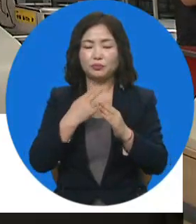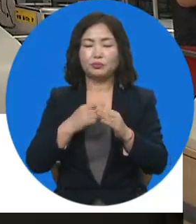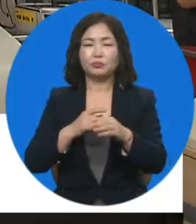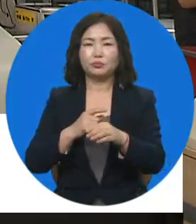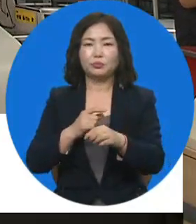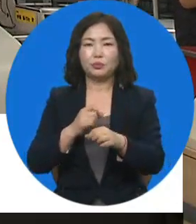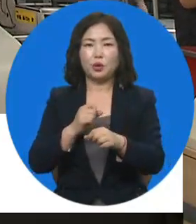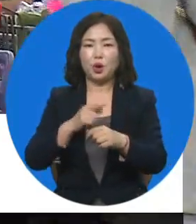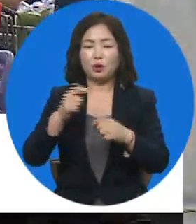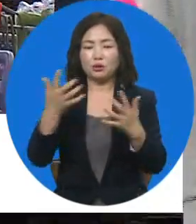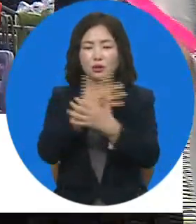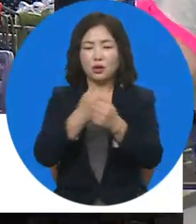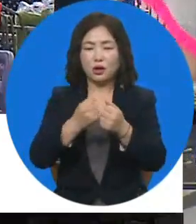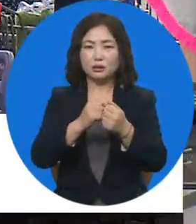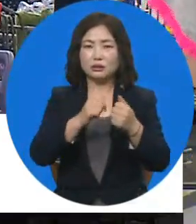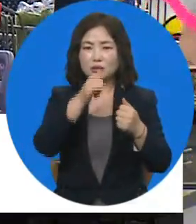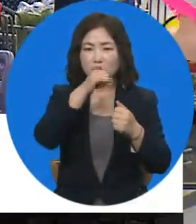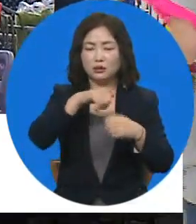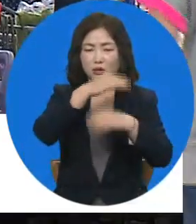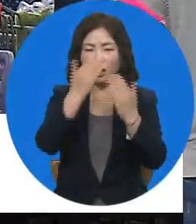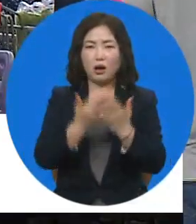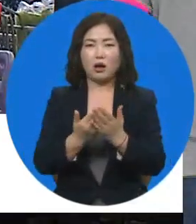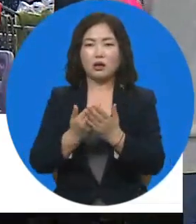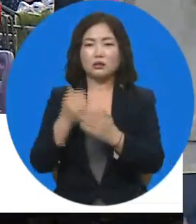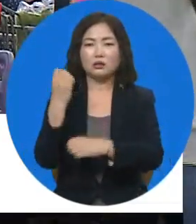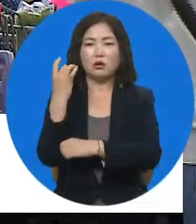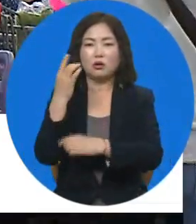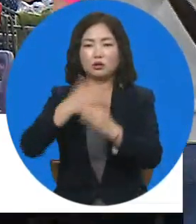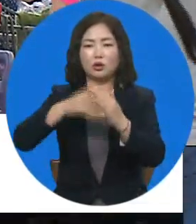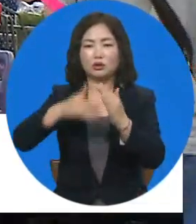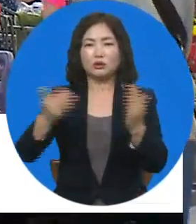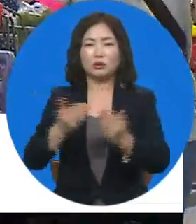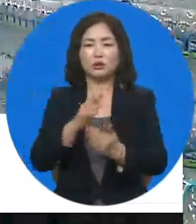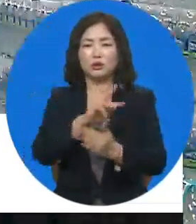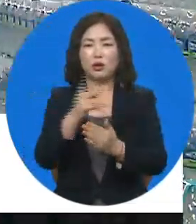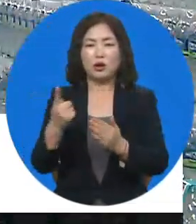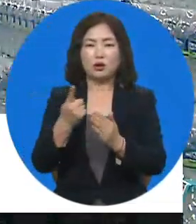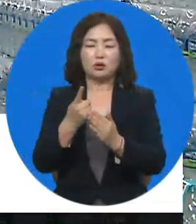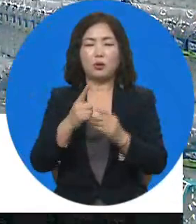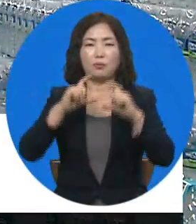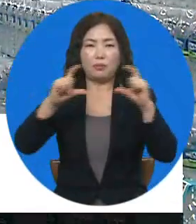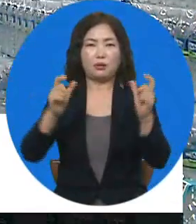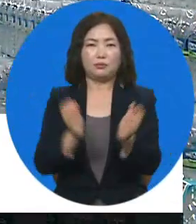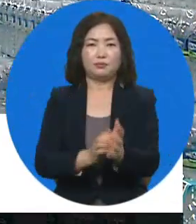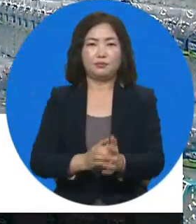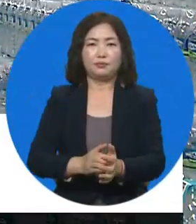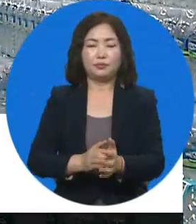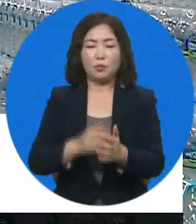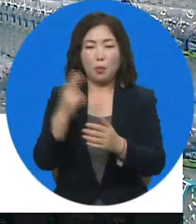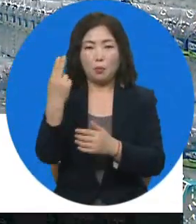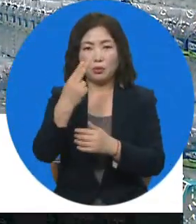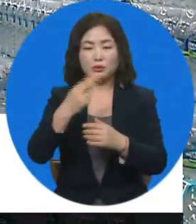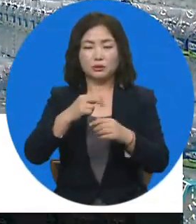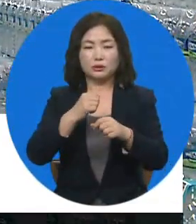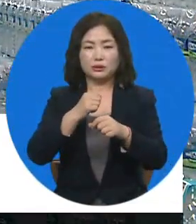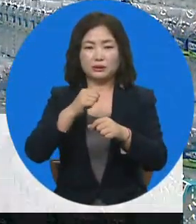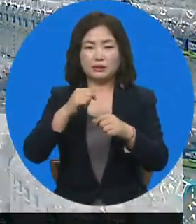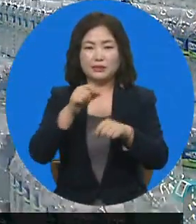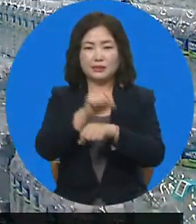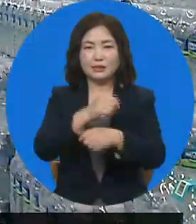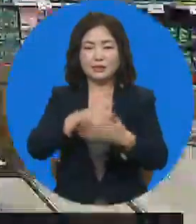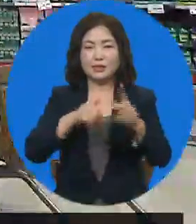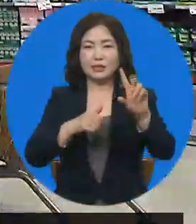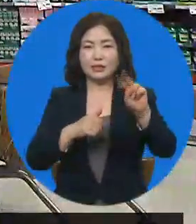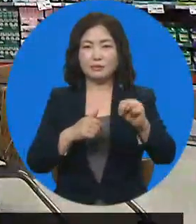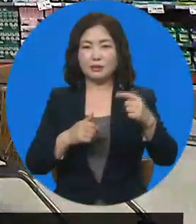하지 않고 무기 계약직 사원 모두를 기존 정규직 직급 인 선임으로 8년 했습니다 콩 플러스 전체 임직원